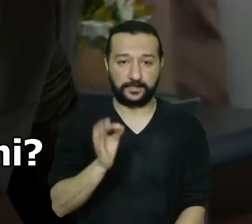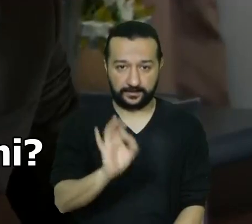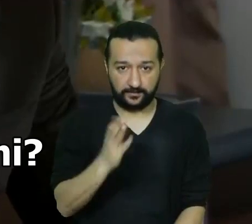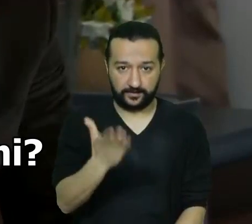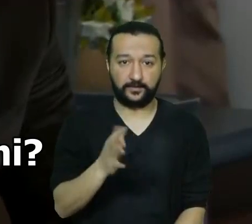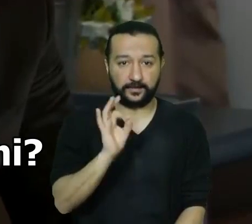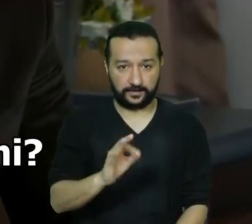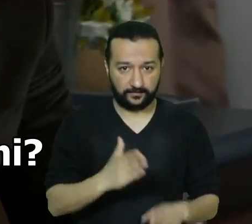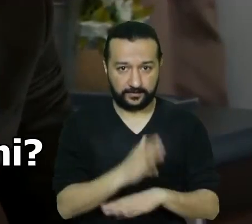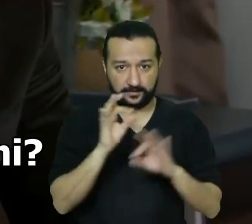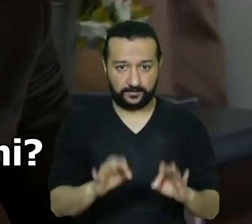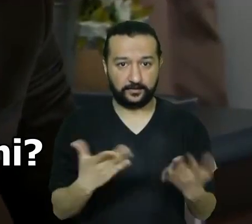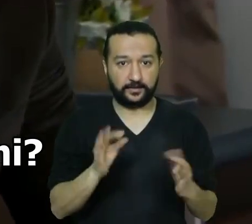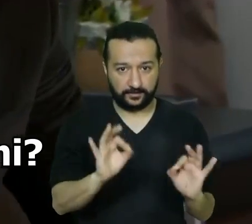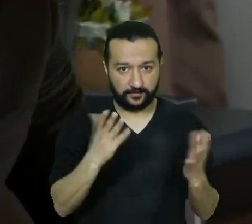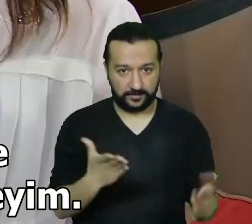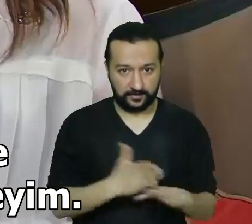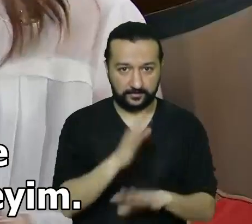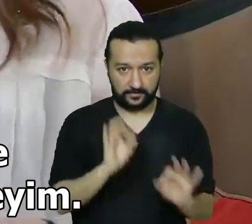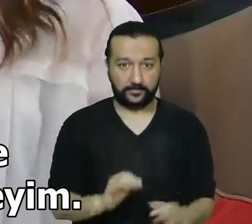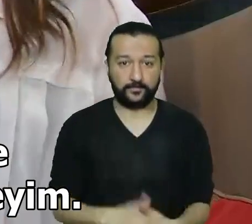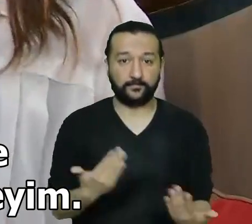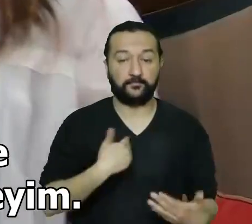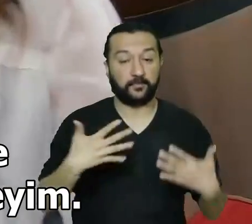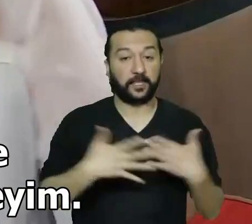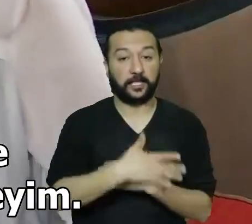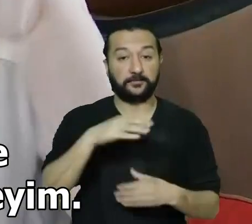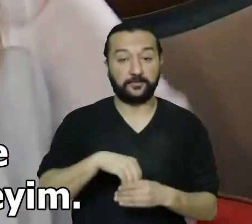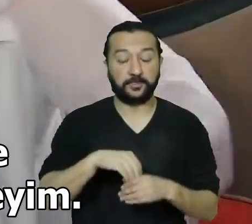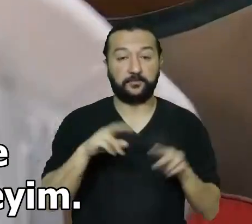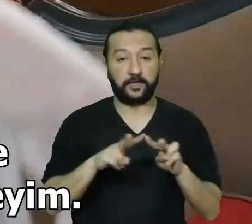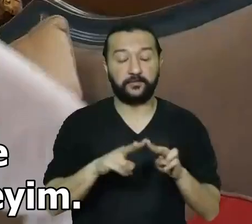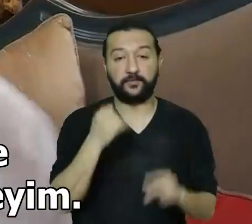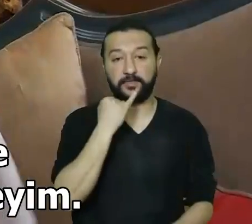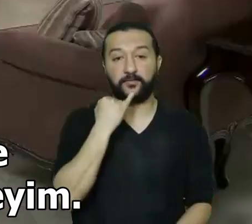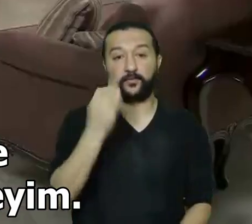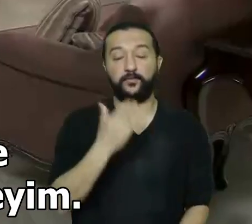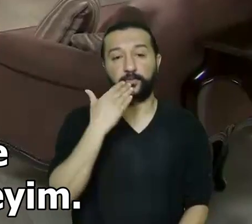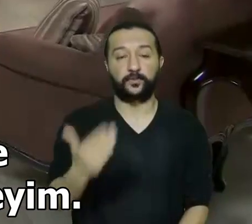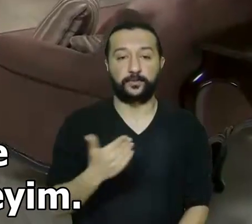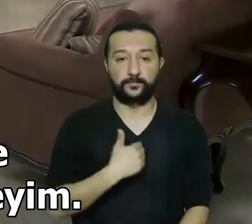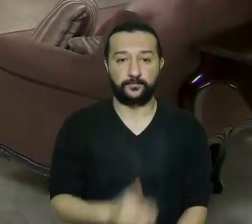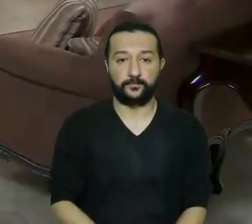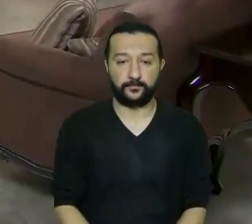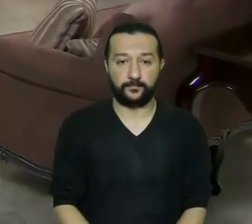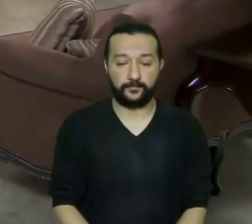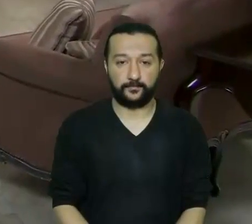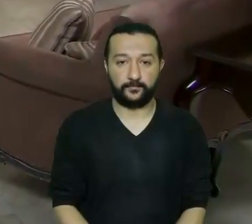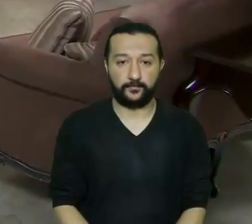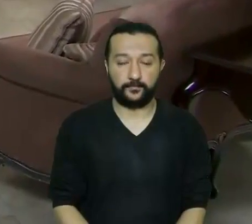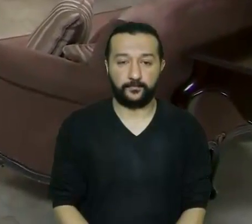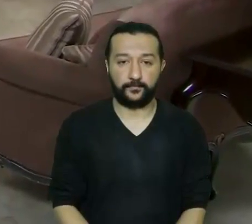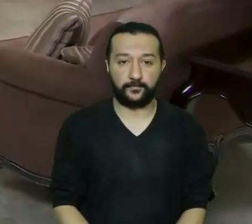mi? Değil mi, değil mi? Değil mi, değil mi ama değil mi? Ben akşam için Meryem'e misafirimiz olduğunu söyleyeyim.